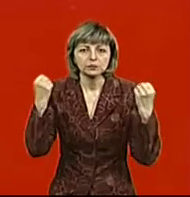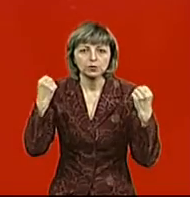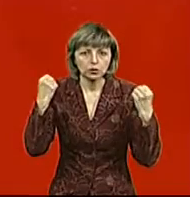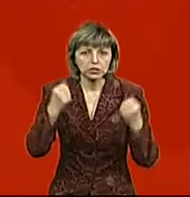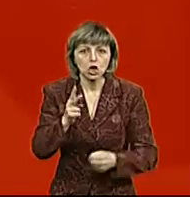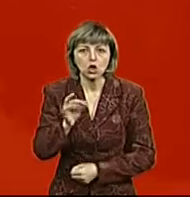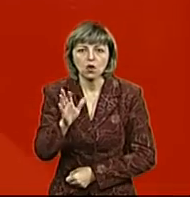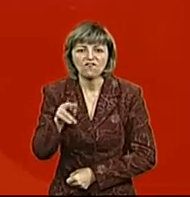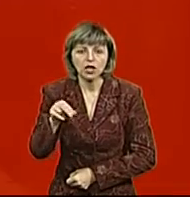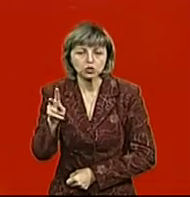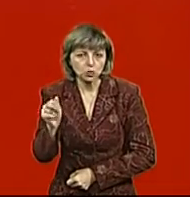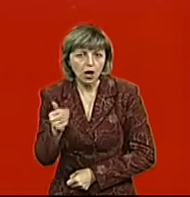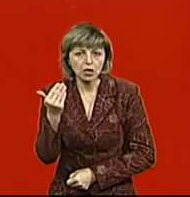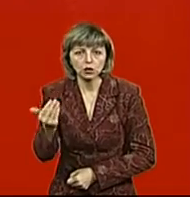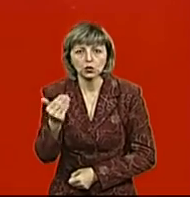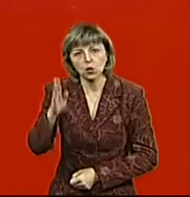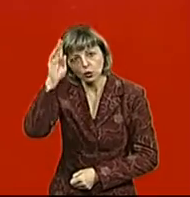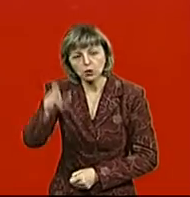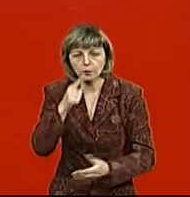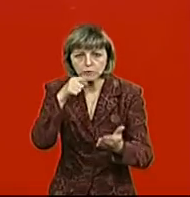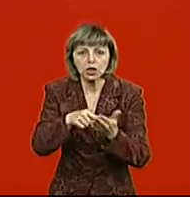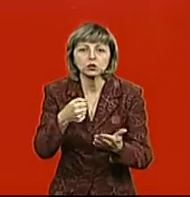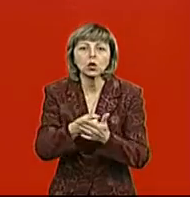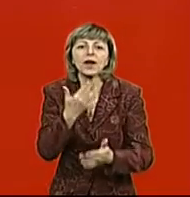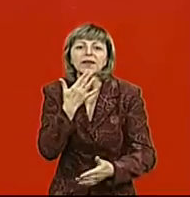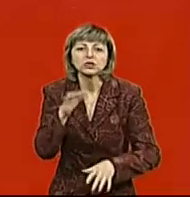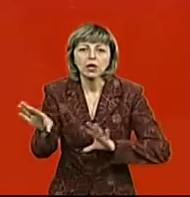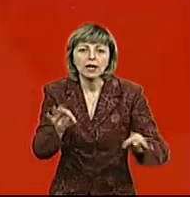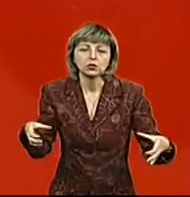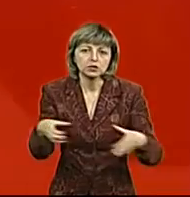Ковальчука. Каже, його вихованець потрапив до національної